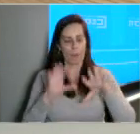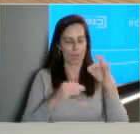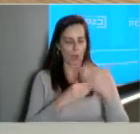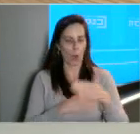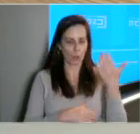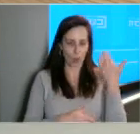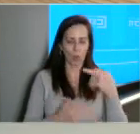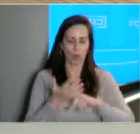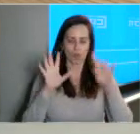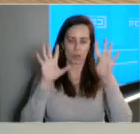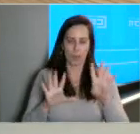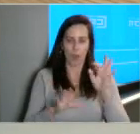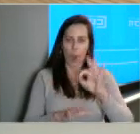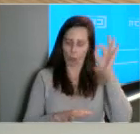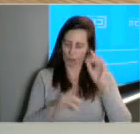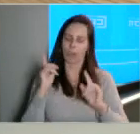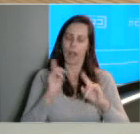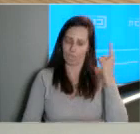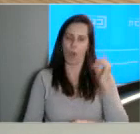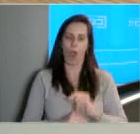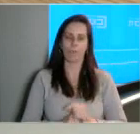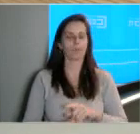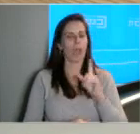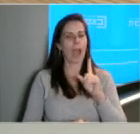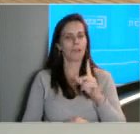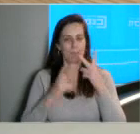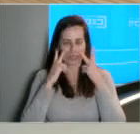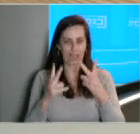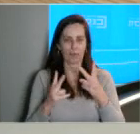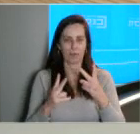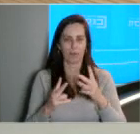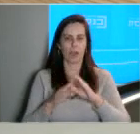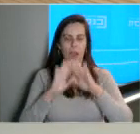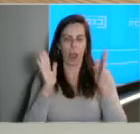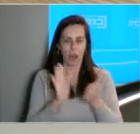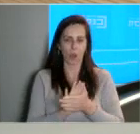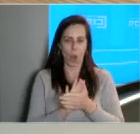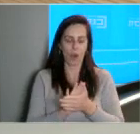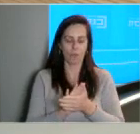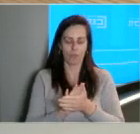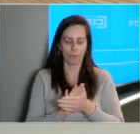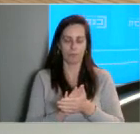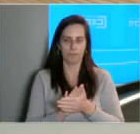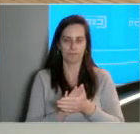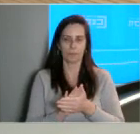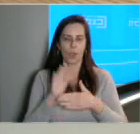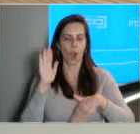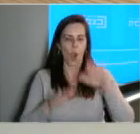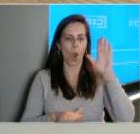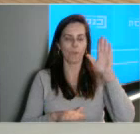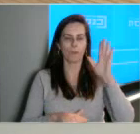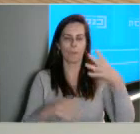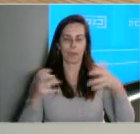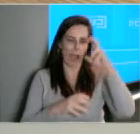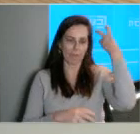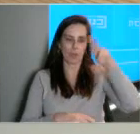שהיה בספטמבר, אחוז די גבוה למעשה, אבל אם מסתכלים על עיקר המצביעים ברחבי הארץ, עיקר העלייה היה